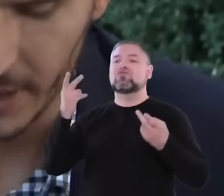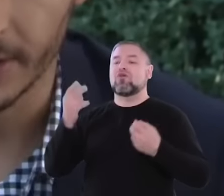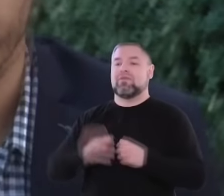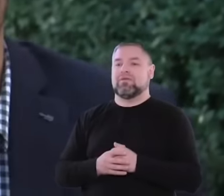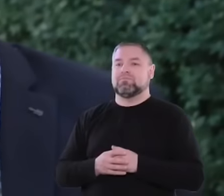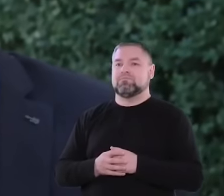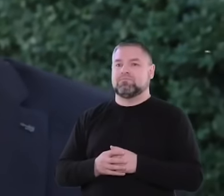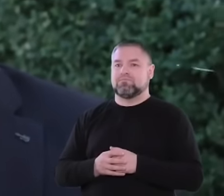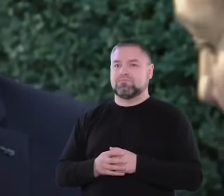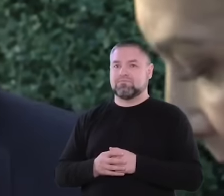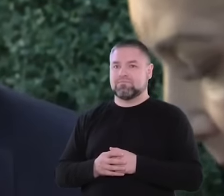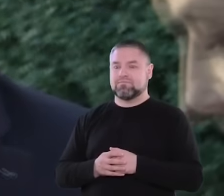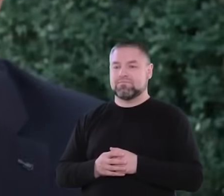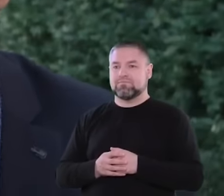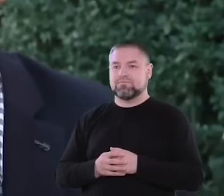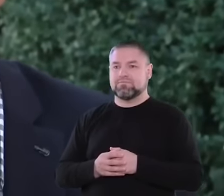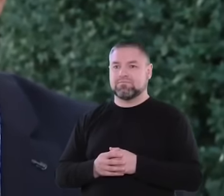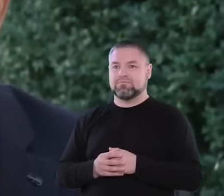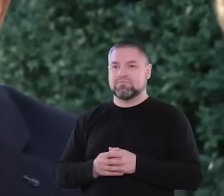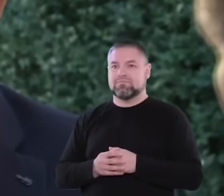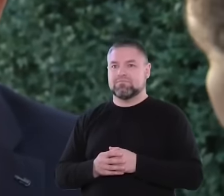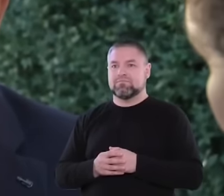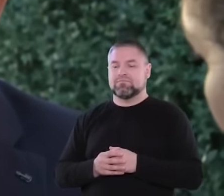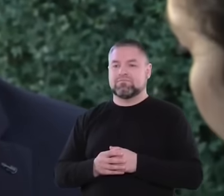No okej.